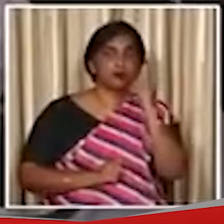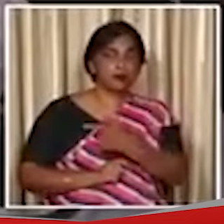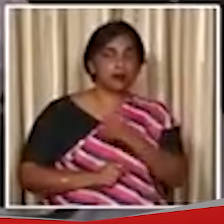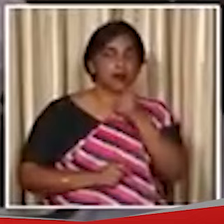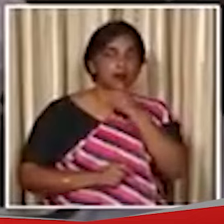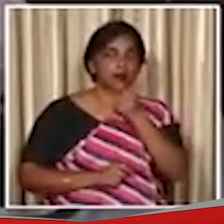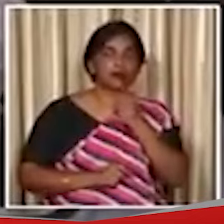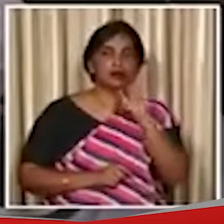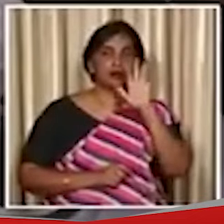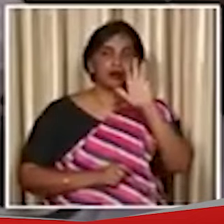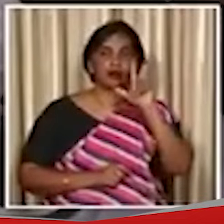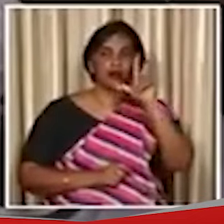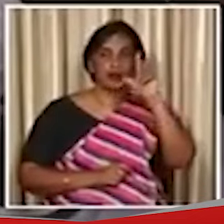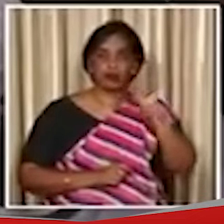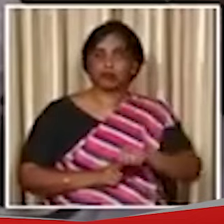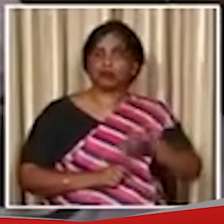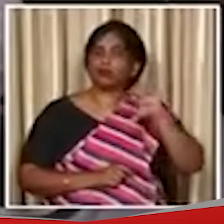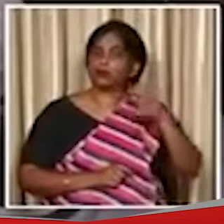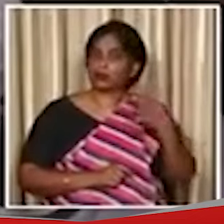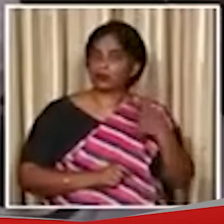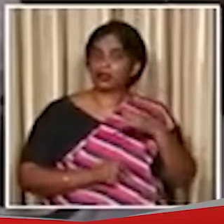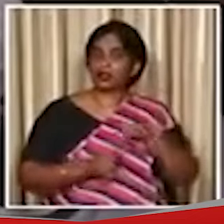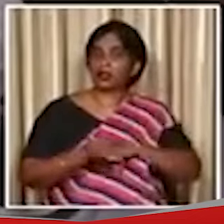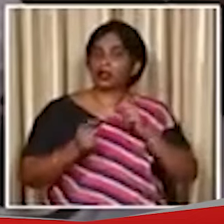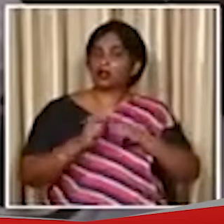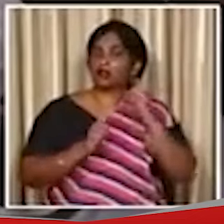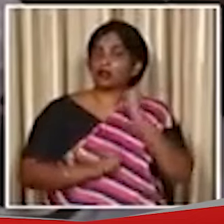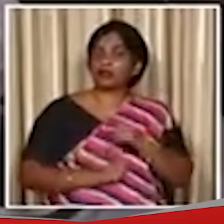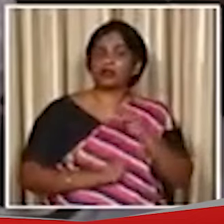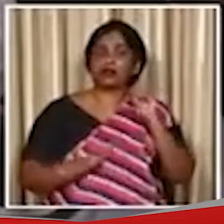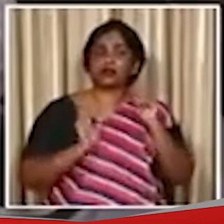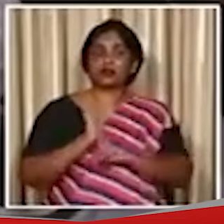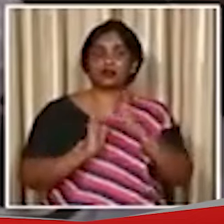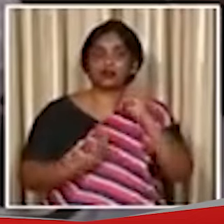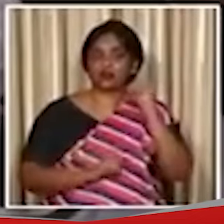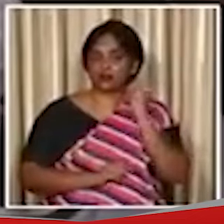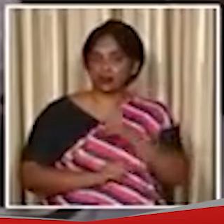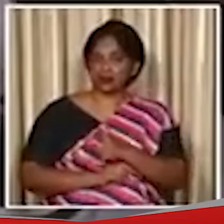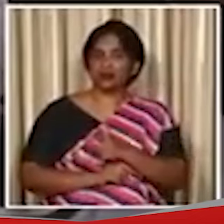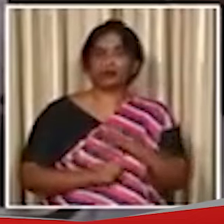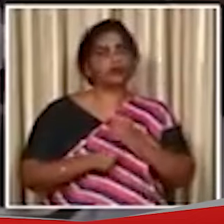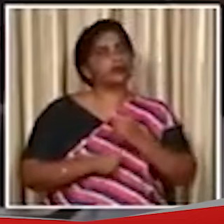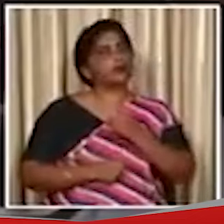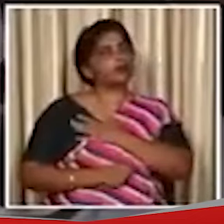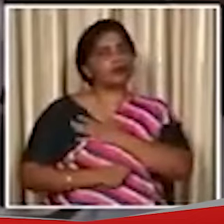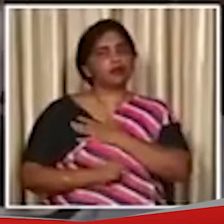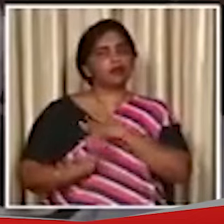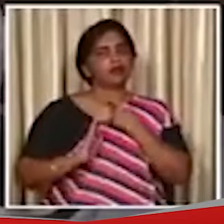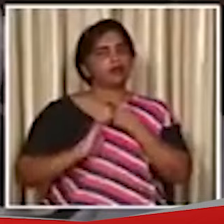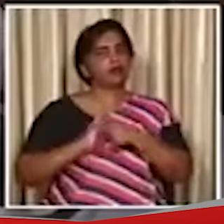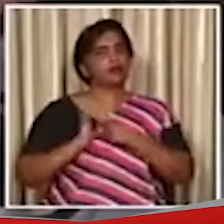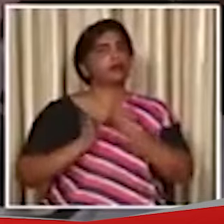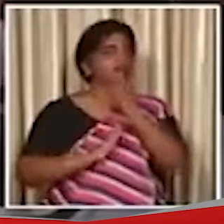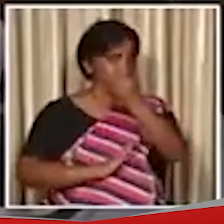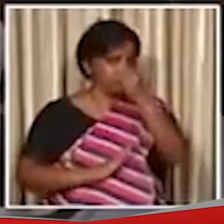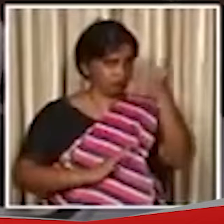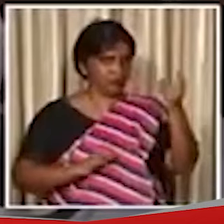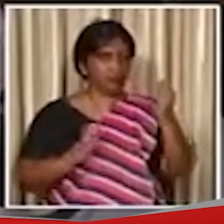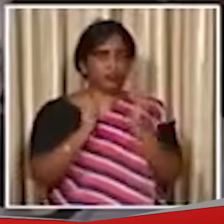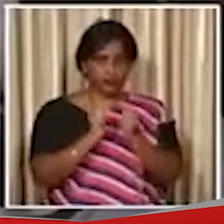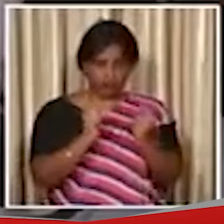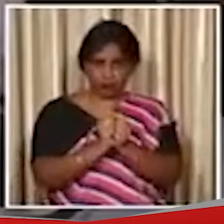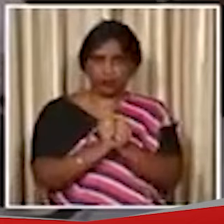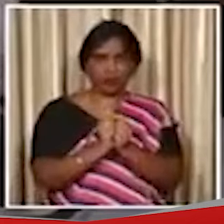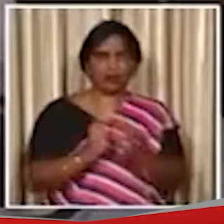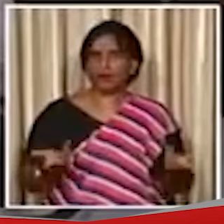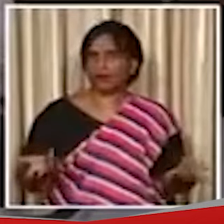වැටුප රුපියල් 97,500යි. ලේකම් දීමනාව රුපියල් ලක්ෂයයි. ගෝඨාභය රාජපක්ෂද රටපුරා යනවද මේ රාජකාරී